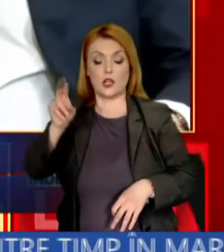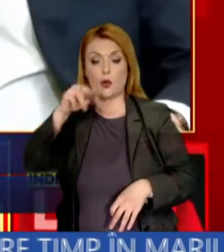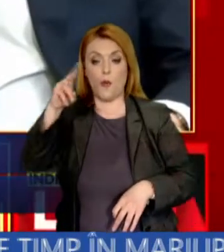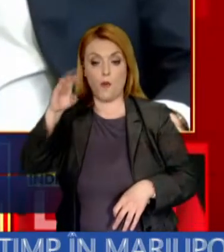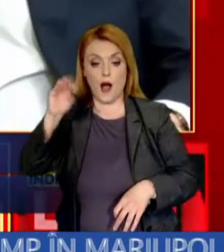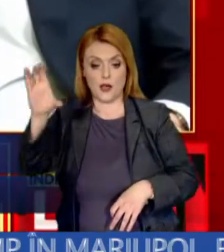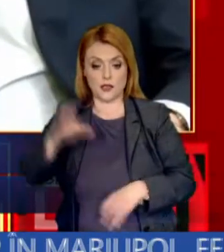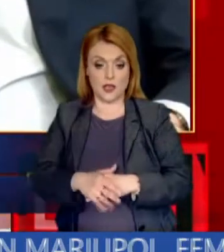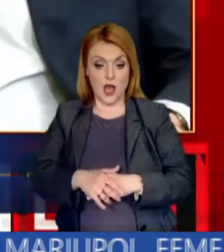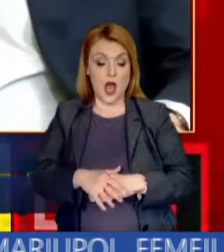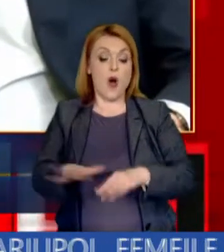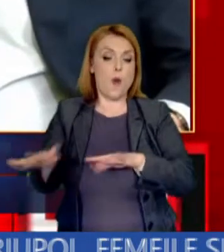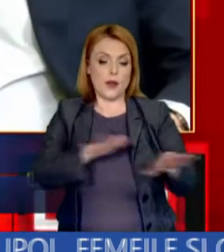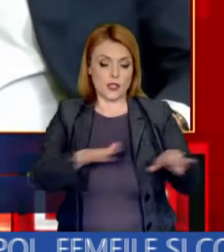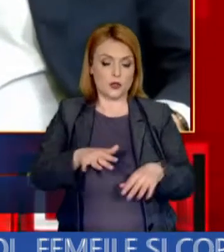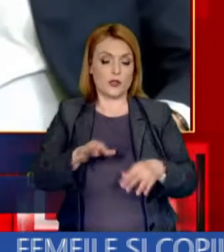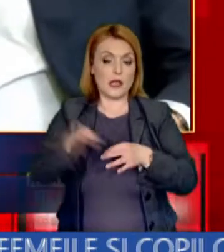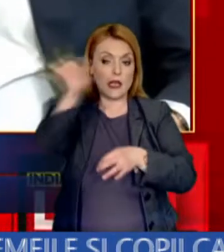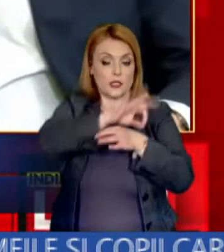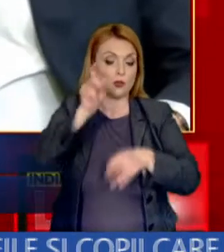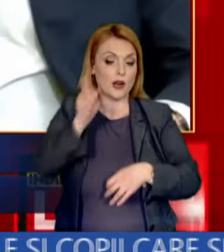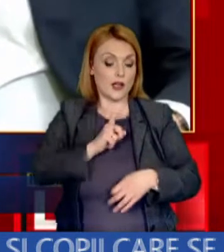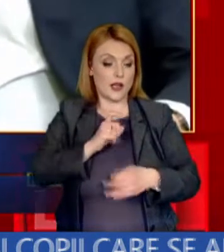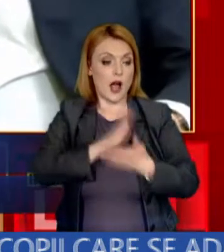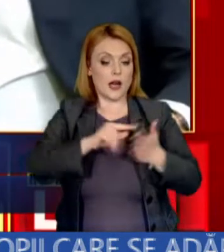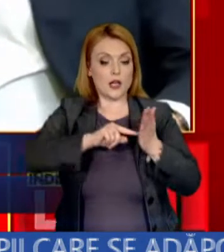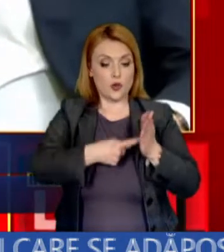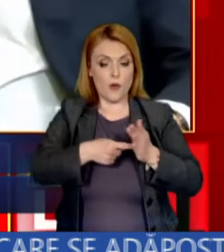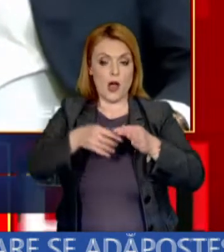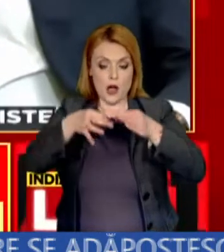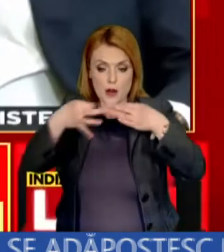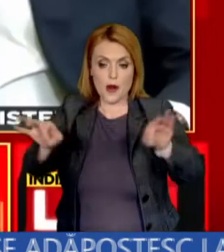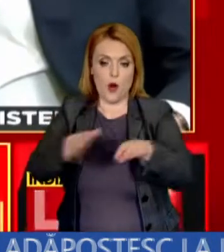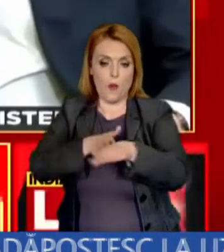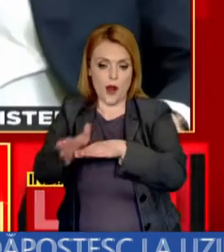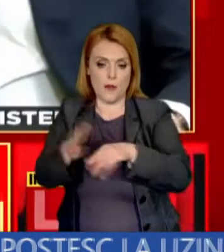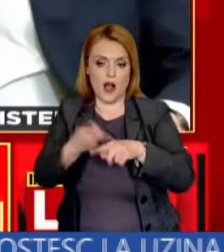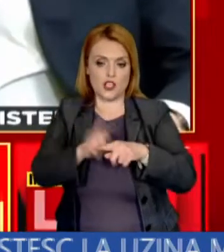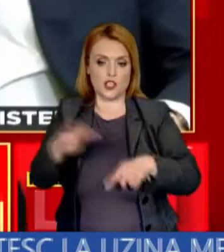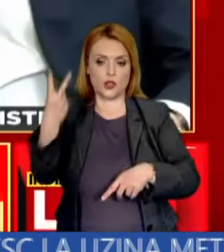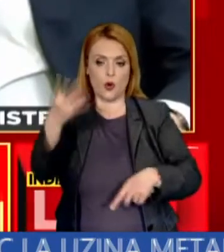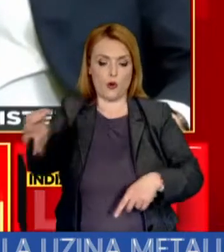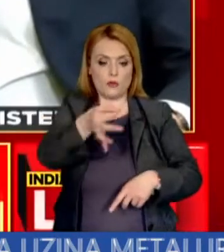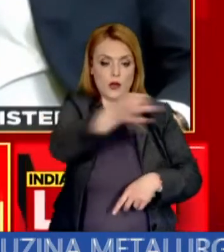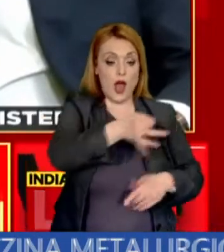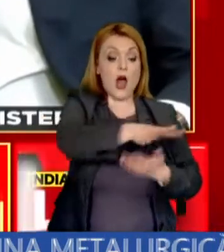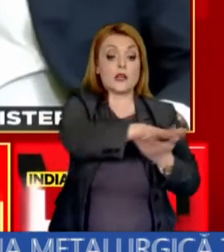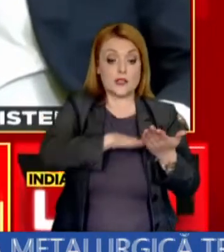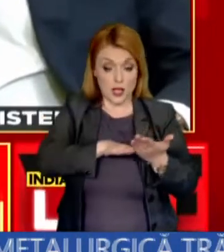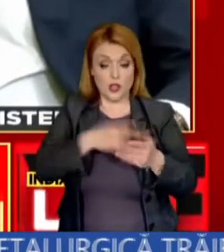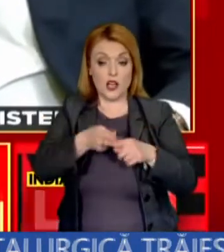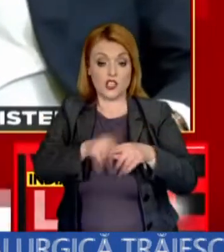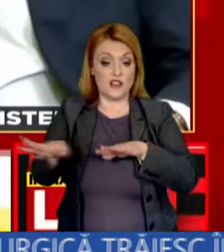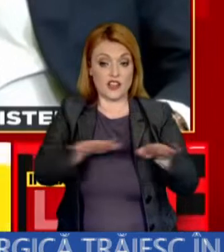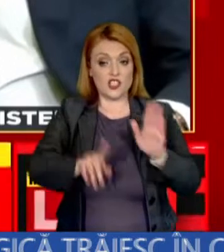Operațiunea în estul Ucrainei are ca obiectiv eliberarea completă a republicilor Donetsk și Lugansk. Următoarea fază a acestei operațiuni